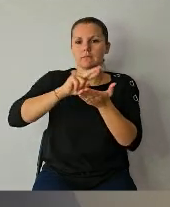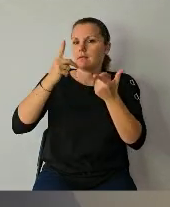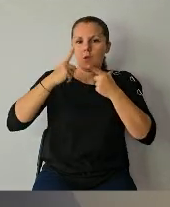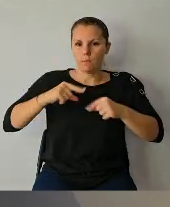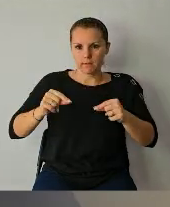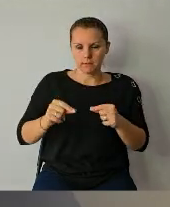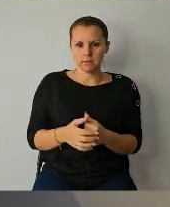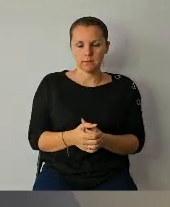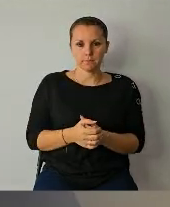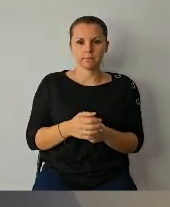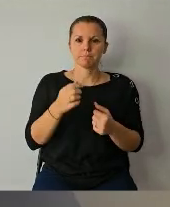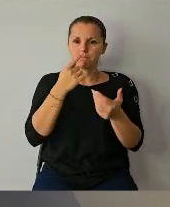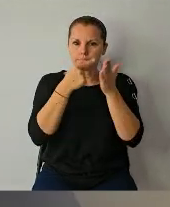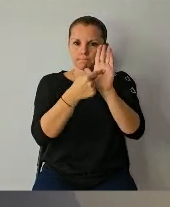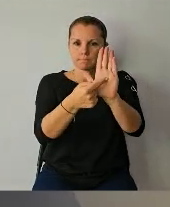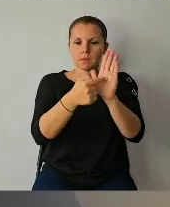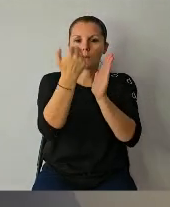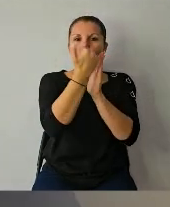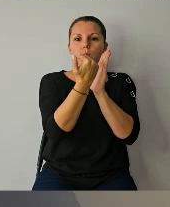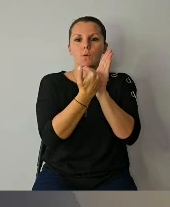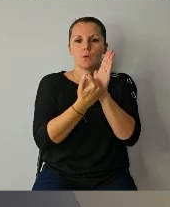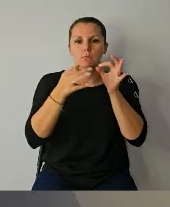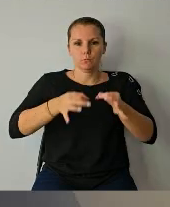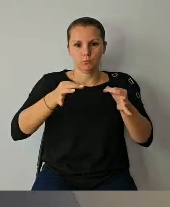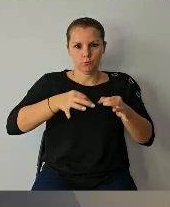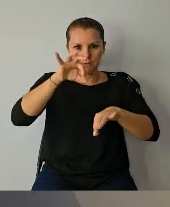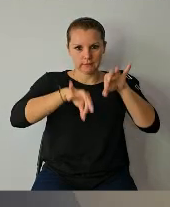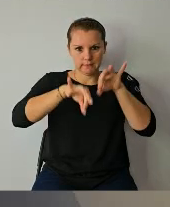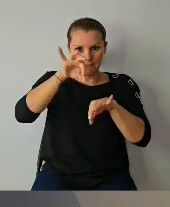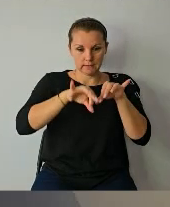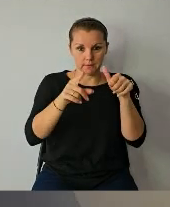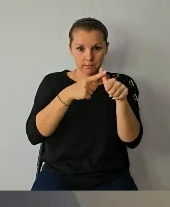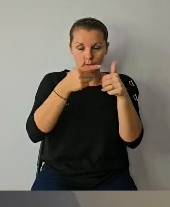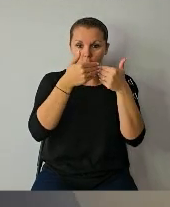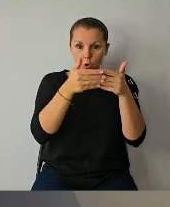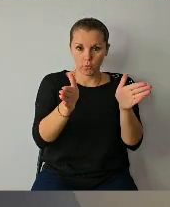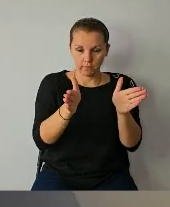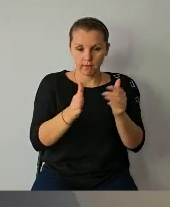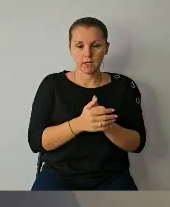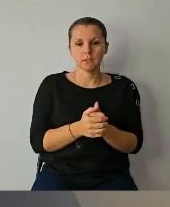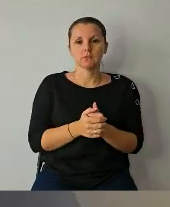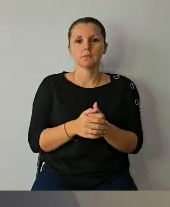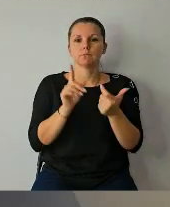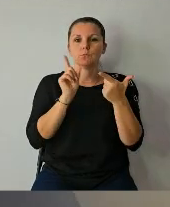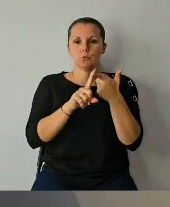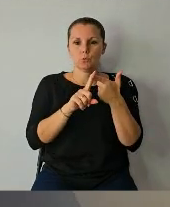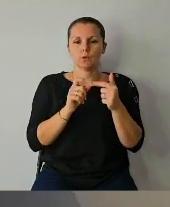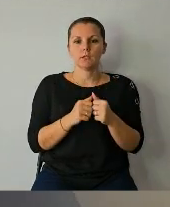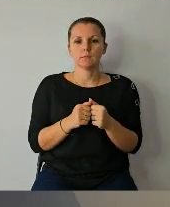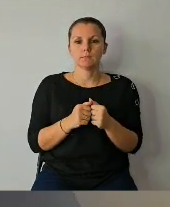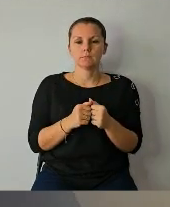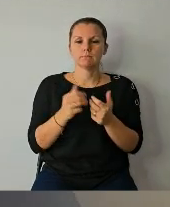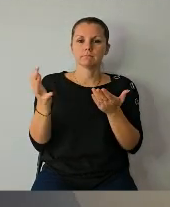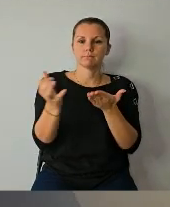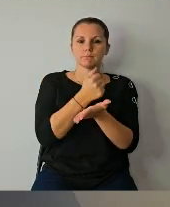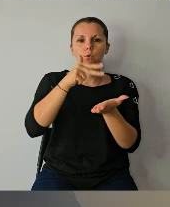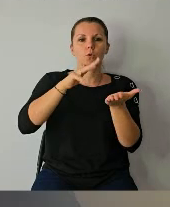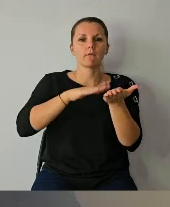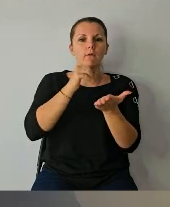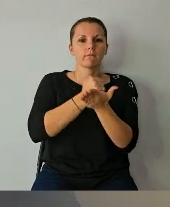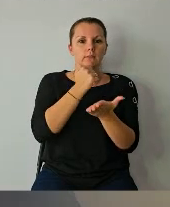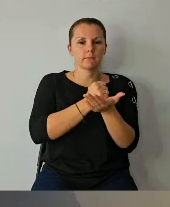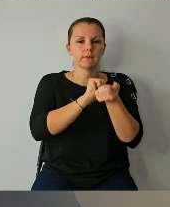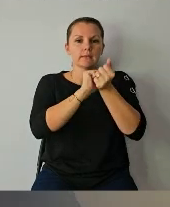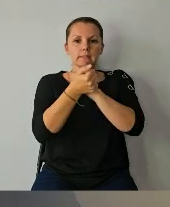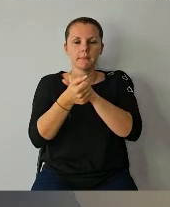Przedstawię teraz program dzisiejszych obrad sesji. Punkt pierwszy, otwarcie sesji i stwierdzenie kworum. Punkt drugi, podjęcie uchwały w sprawie